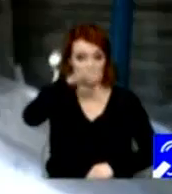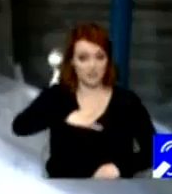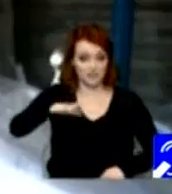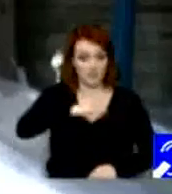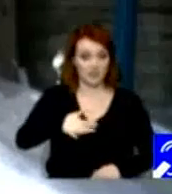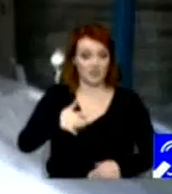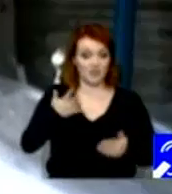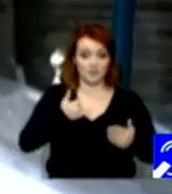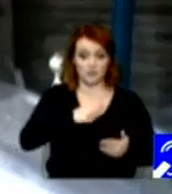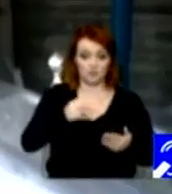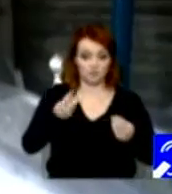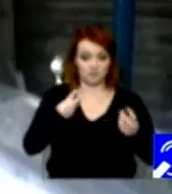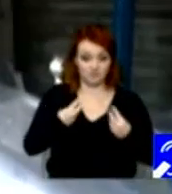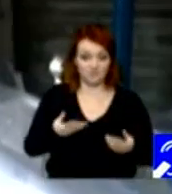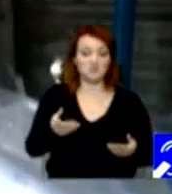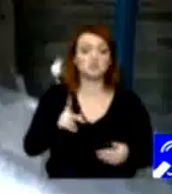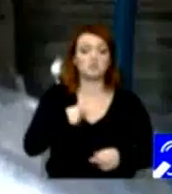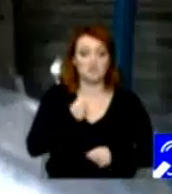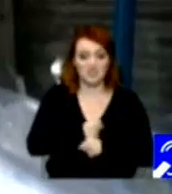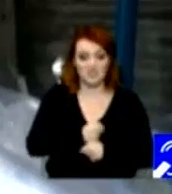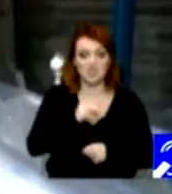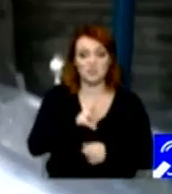sortimente și ușor